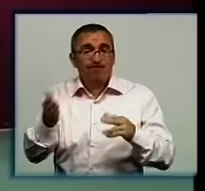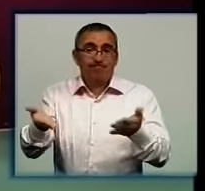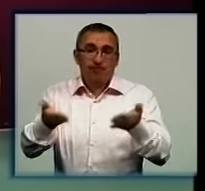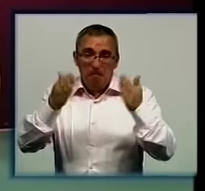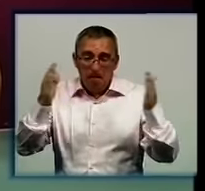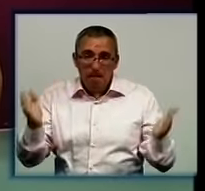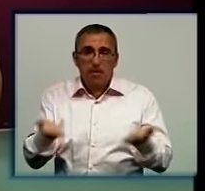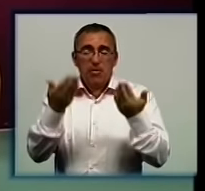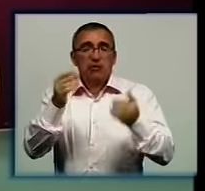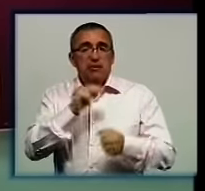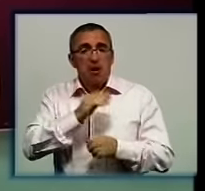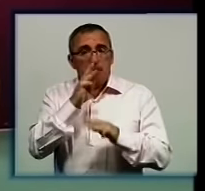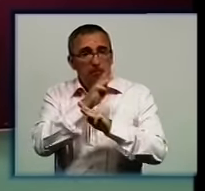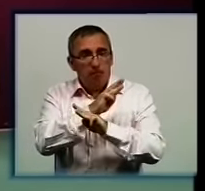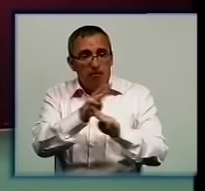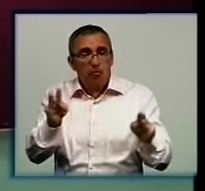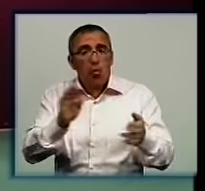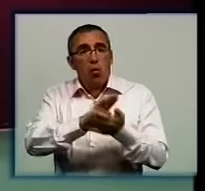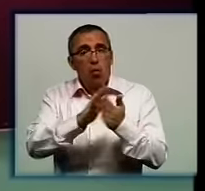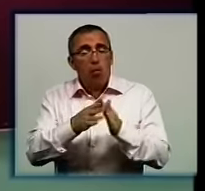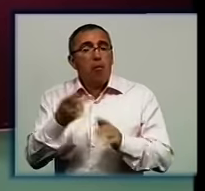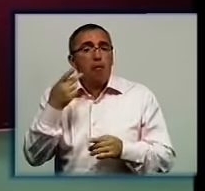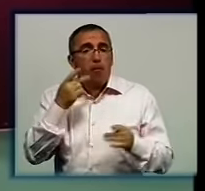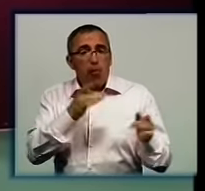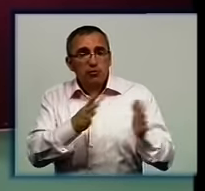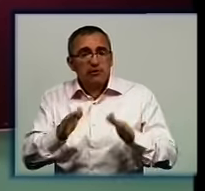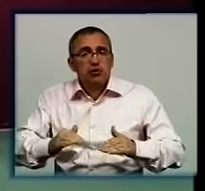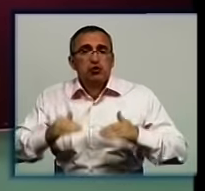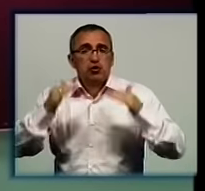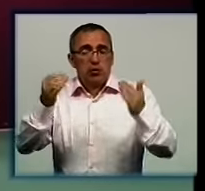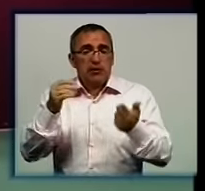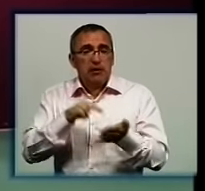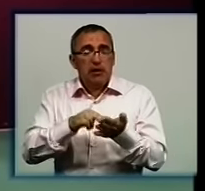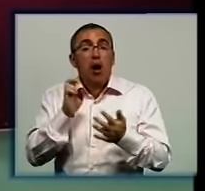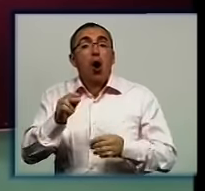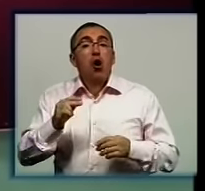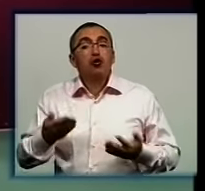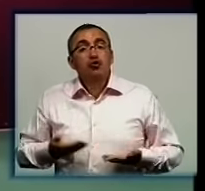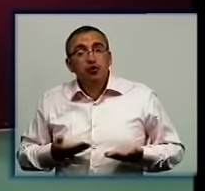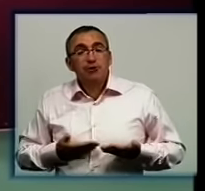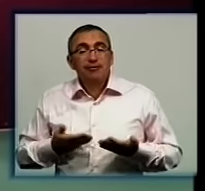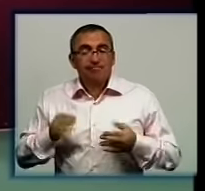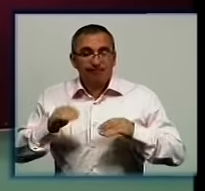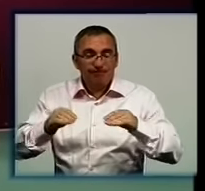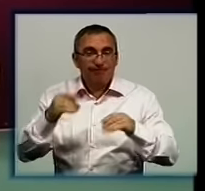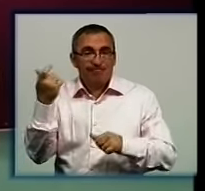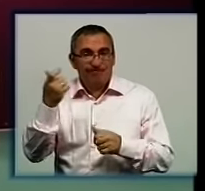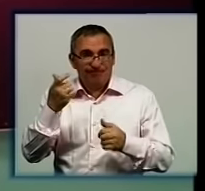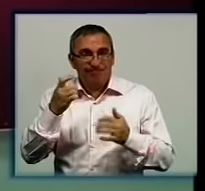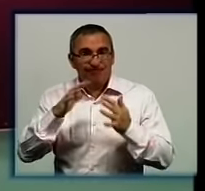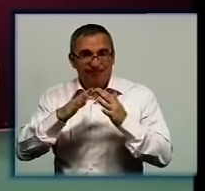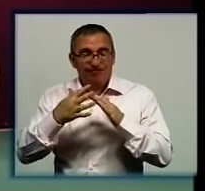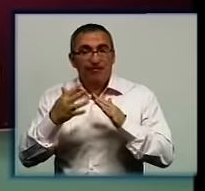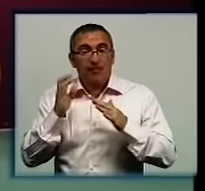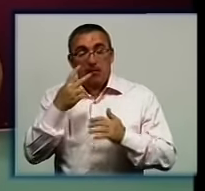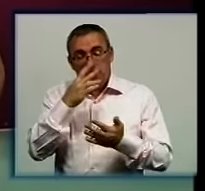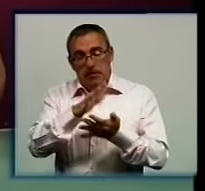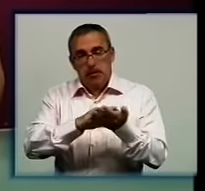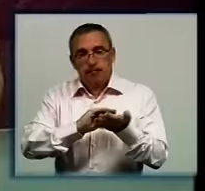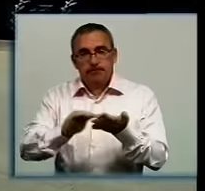підвищувати заробітну плату робітникам в умовах постійного зростання цін. Як нині живуть аграрії, чим переймаються, як допомагають району, бачив Сергій